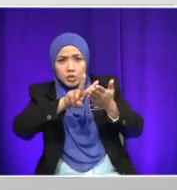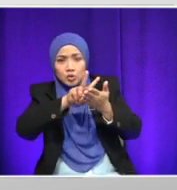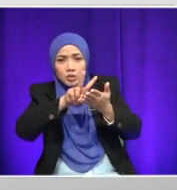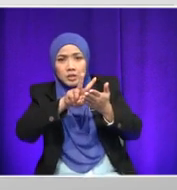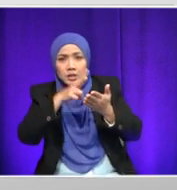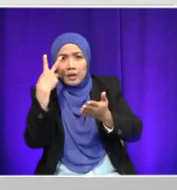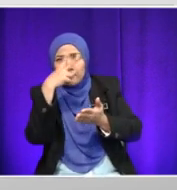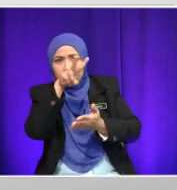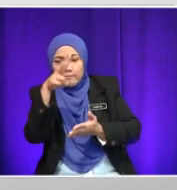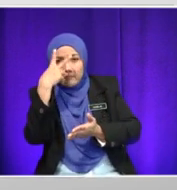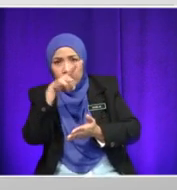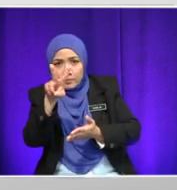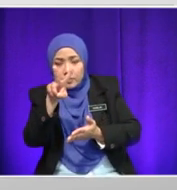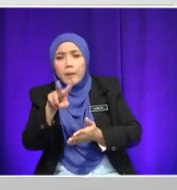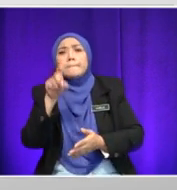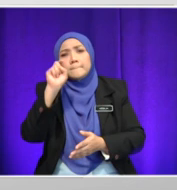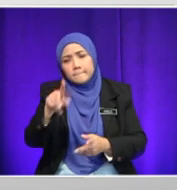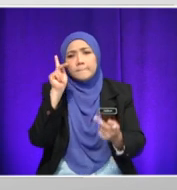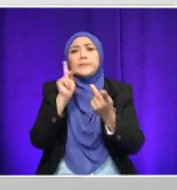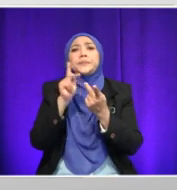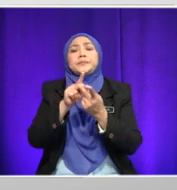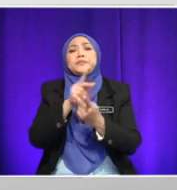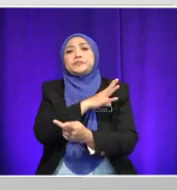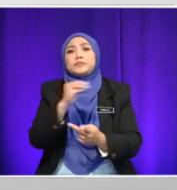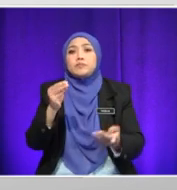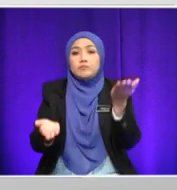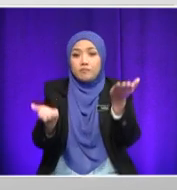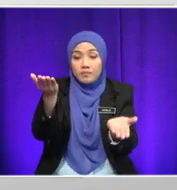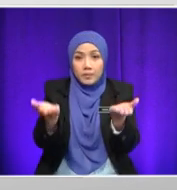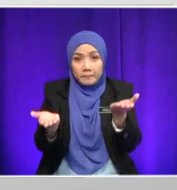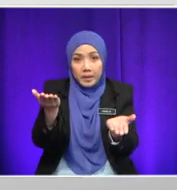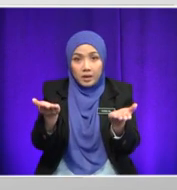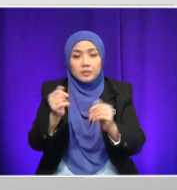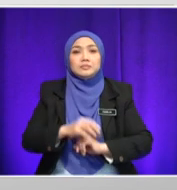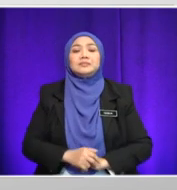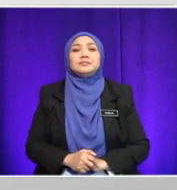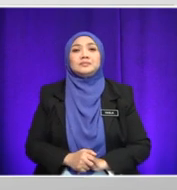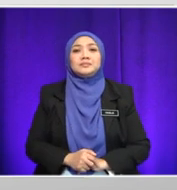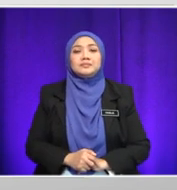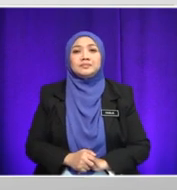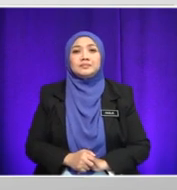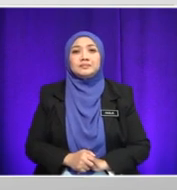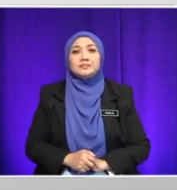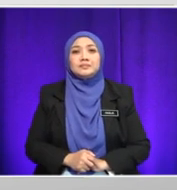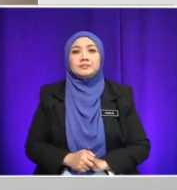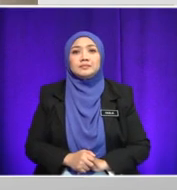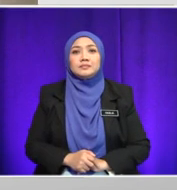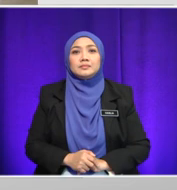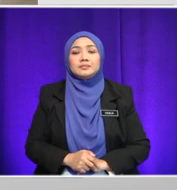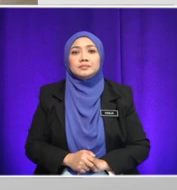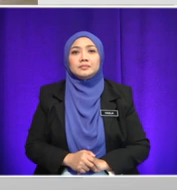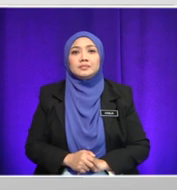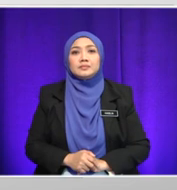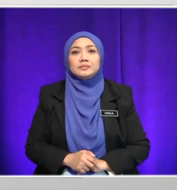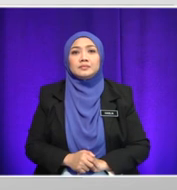warna dan bentuk-bentuk bunga mestilah sesuai dan seimbang apabila yang ini raja yang